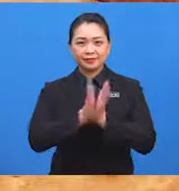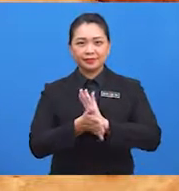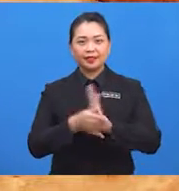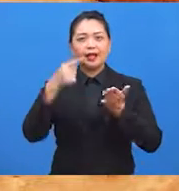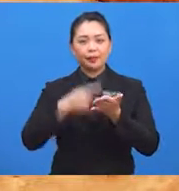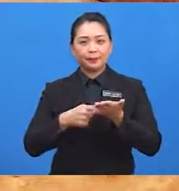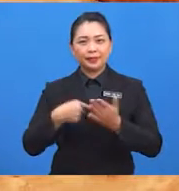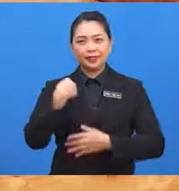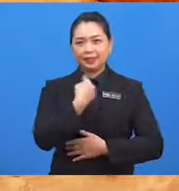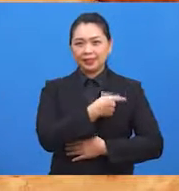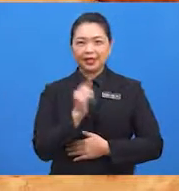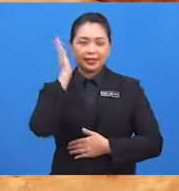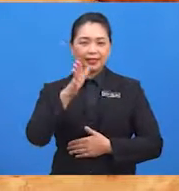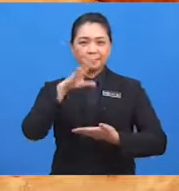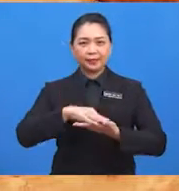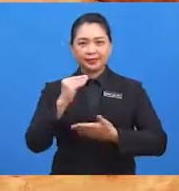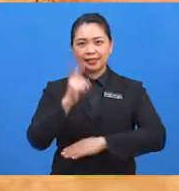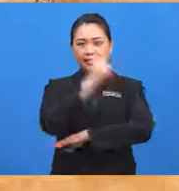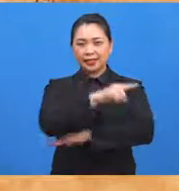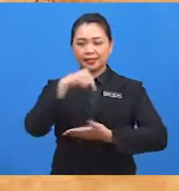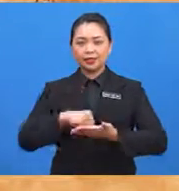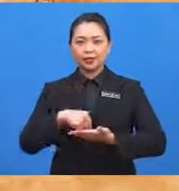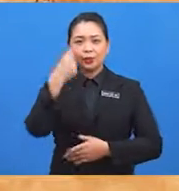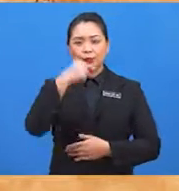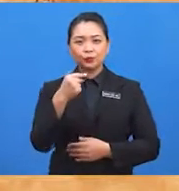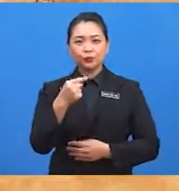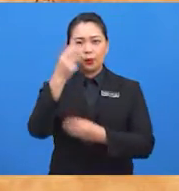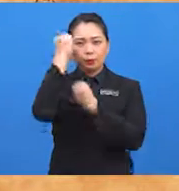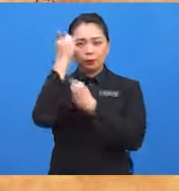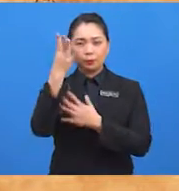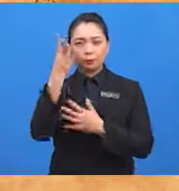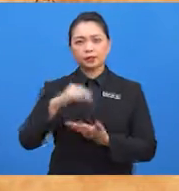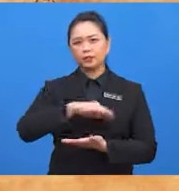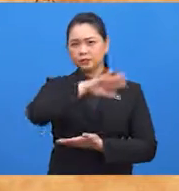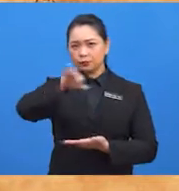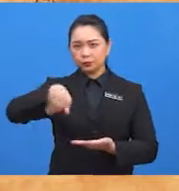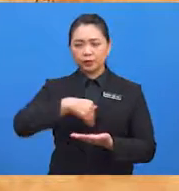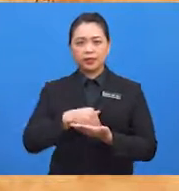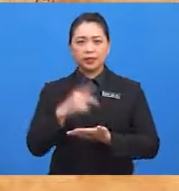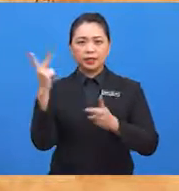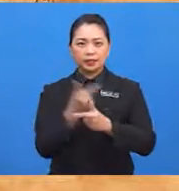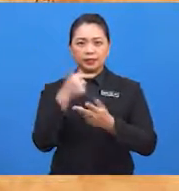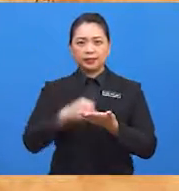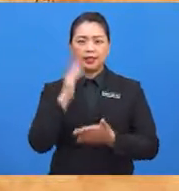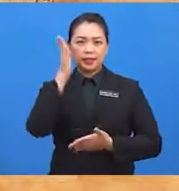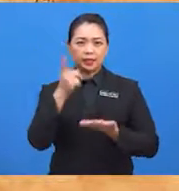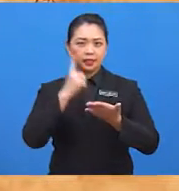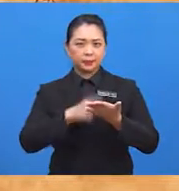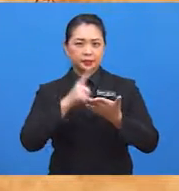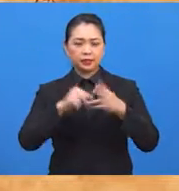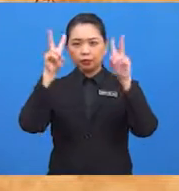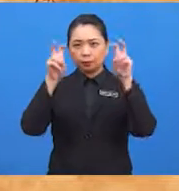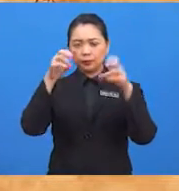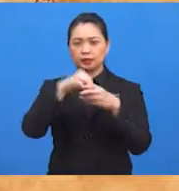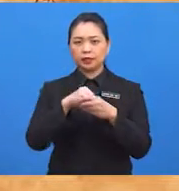apa yang kita akan pelajari pada hari ini? Untuk makluman semua, episod kali ini akan membincangkan topik dalam